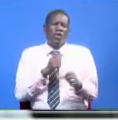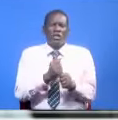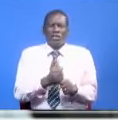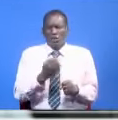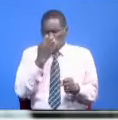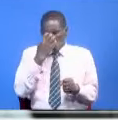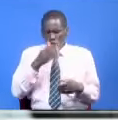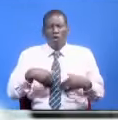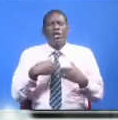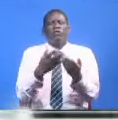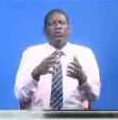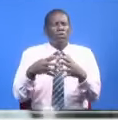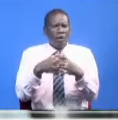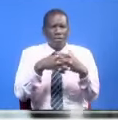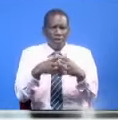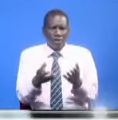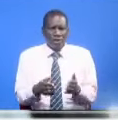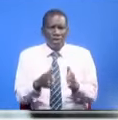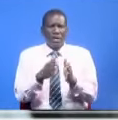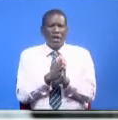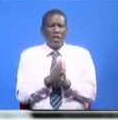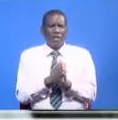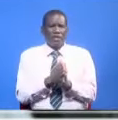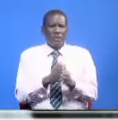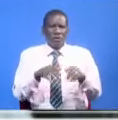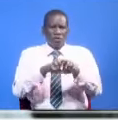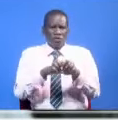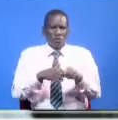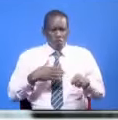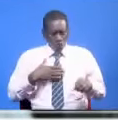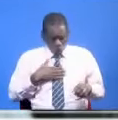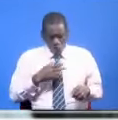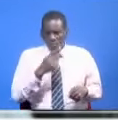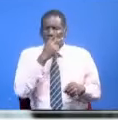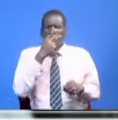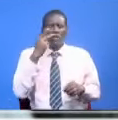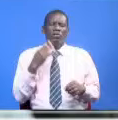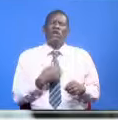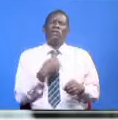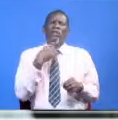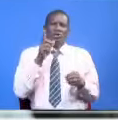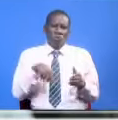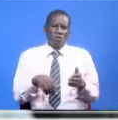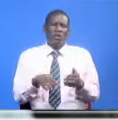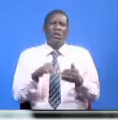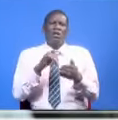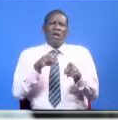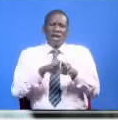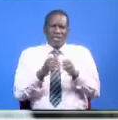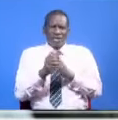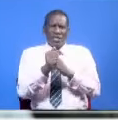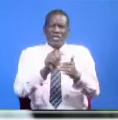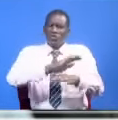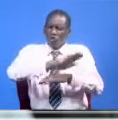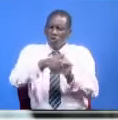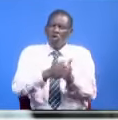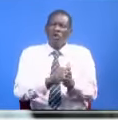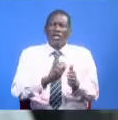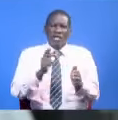Americans? And Mheshimiwa Kalonzo has said here that as leaders, we owe Kenyans the truth.